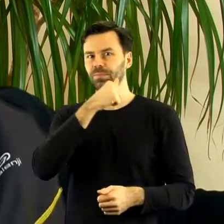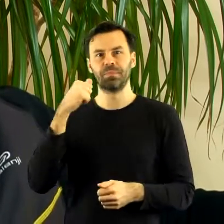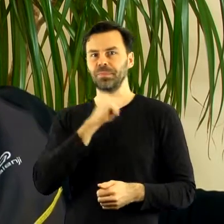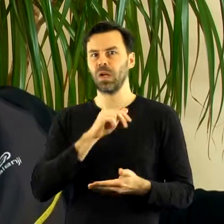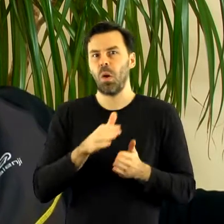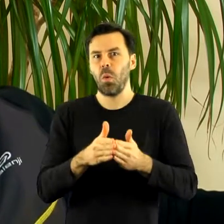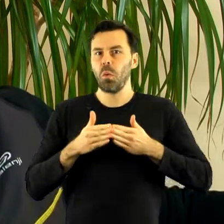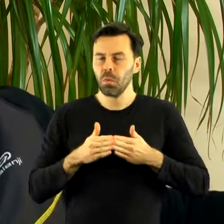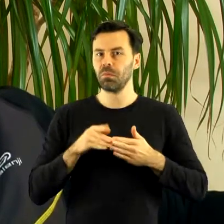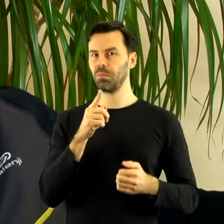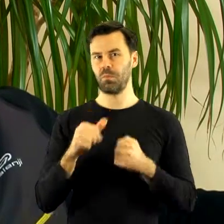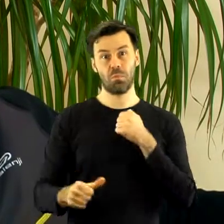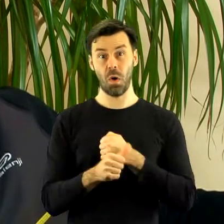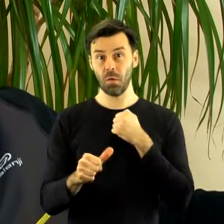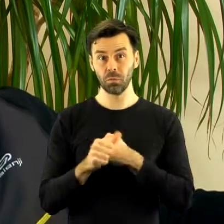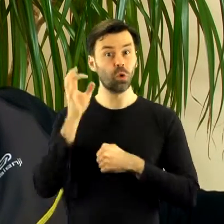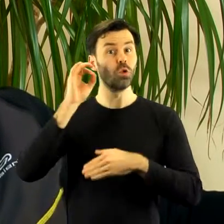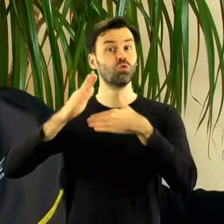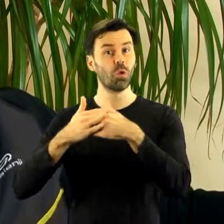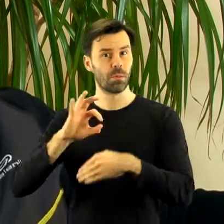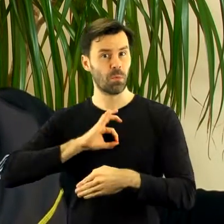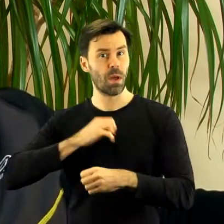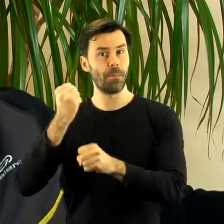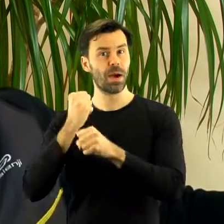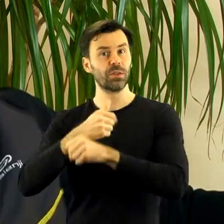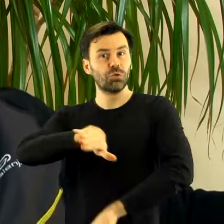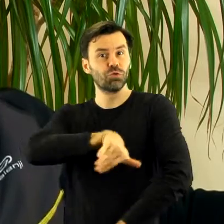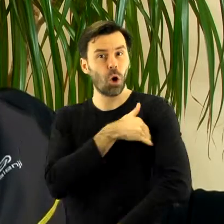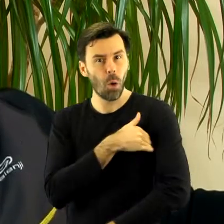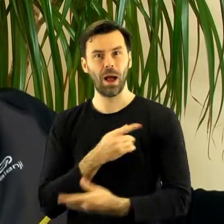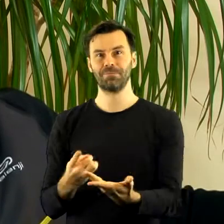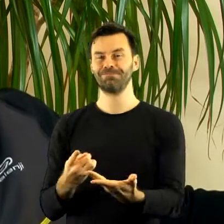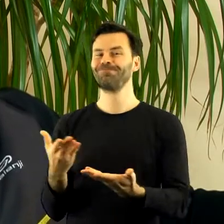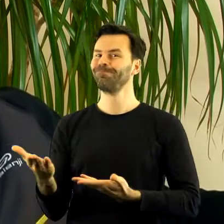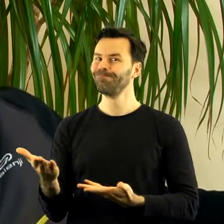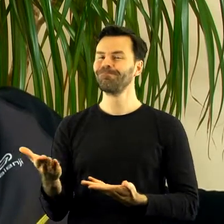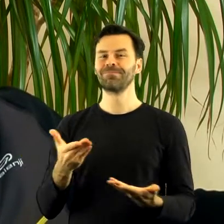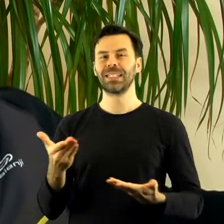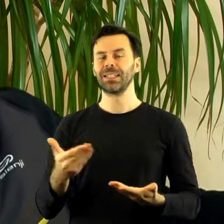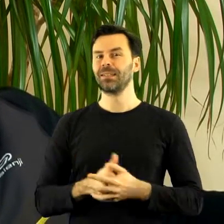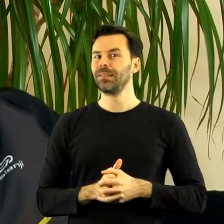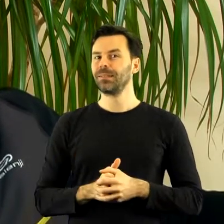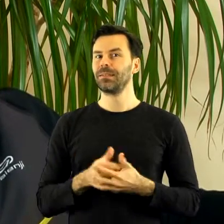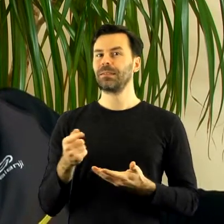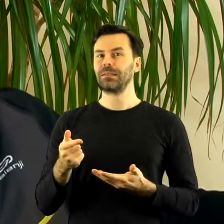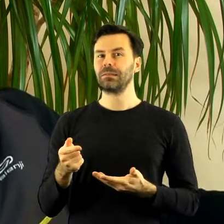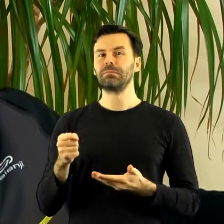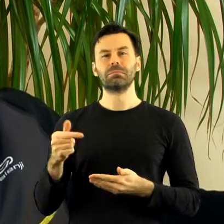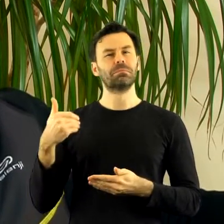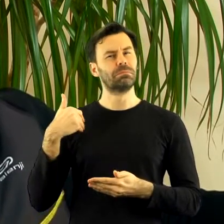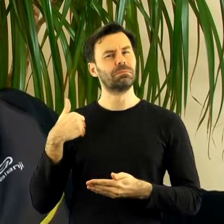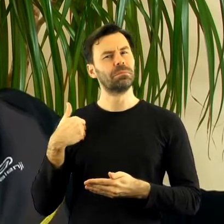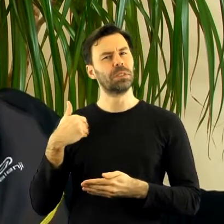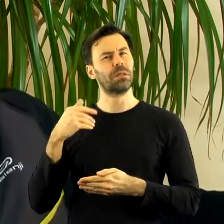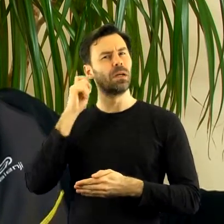personalnie. Z tego względu, że moja żona pracuje w szkole i w ten czas